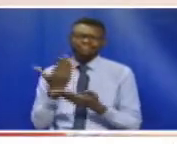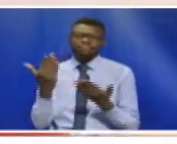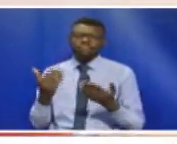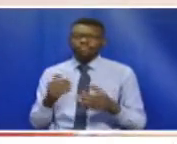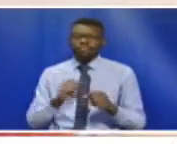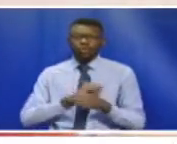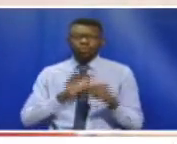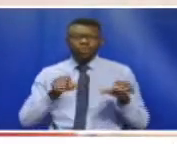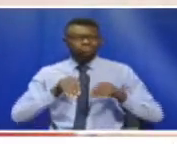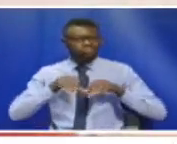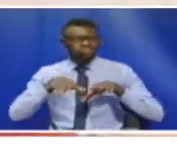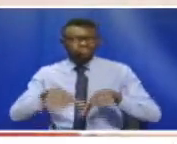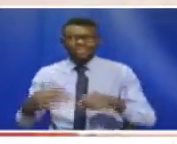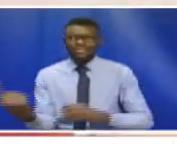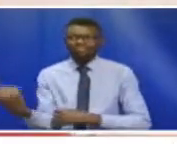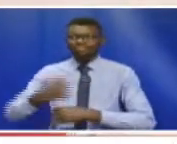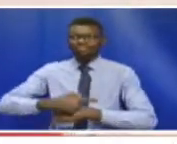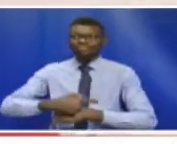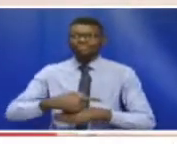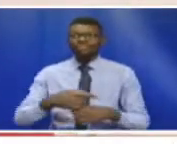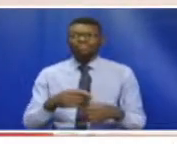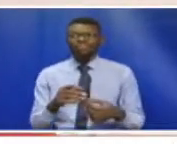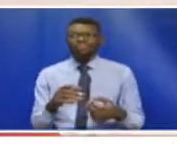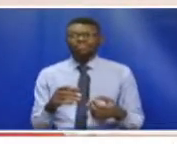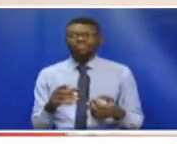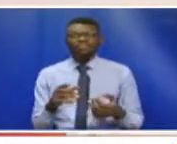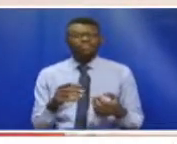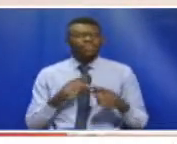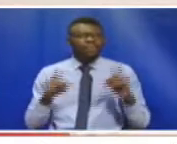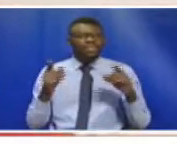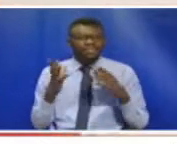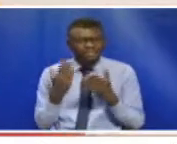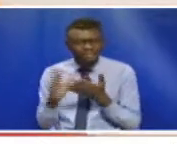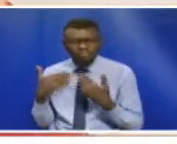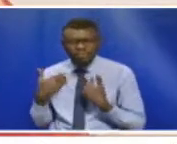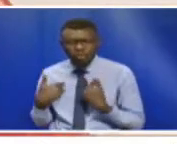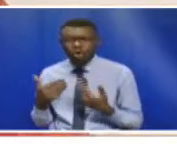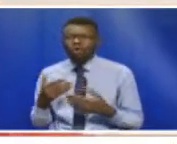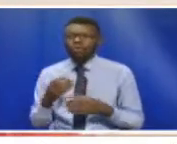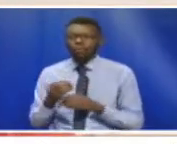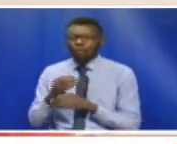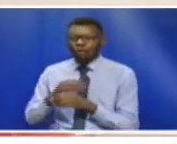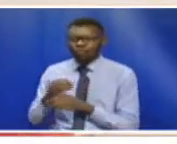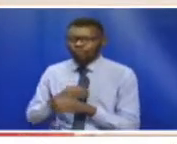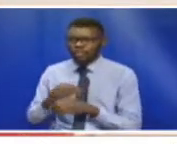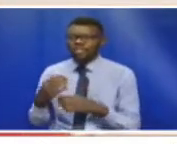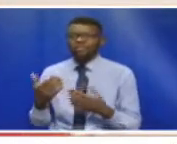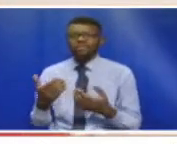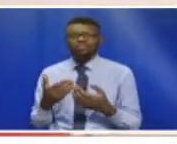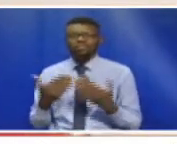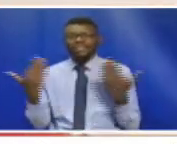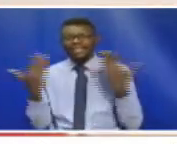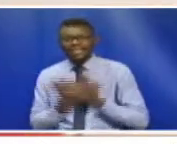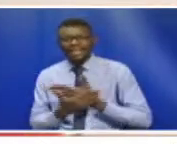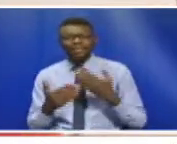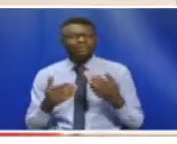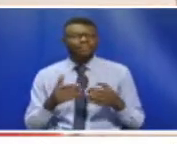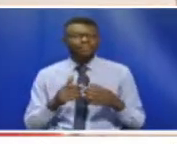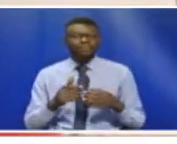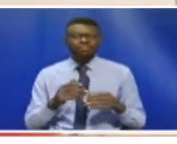usiku. Biashara kuna mchana. Matapala kuna wengine wanafuza kahawa usiku. Wanatembea kwa bao wakiuza kahawa, wakiuza